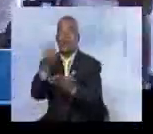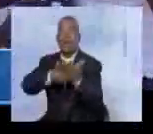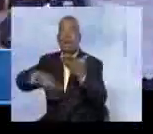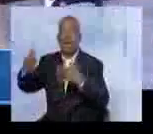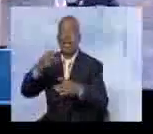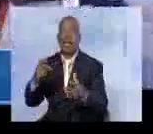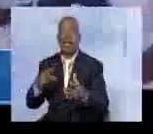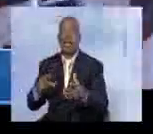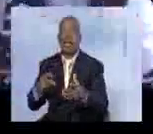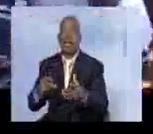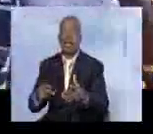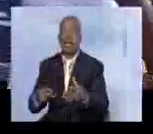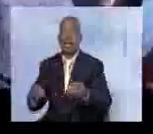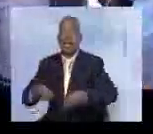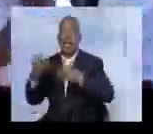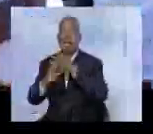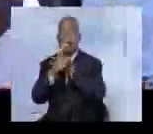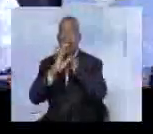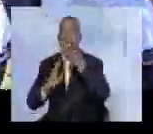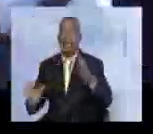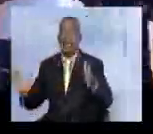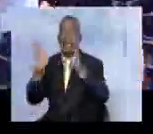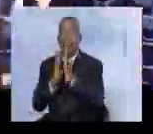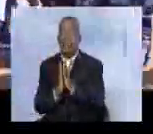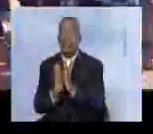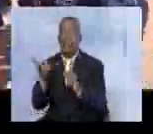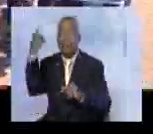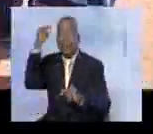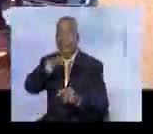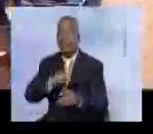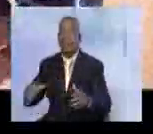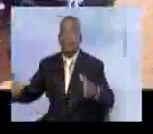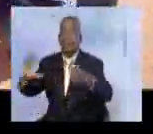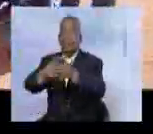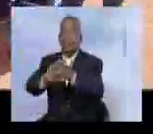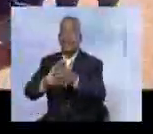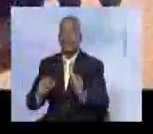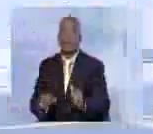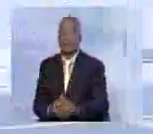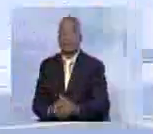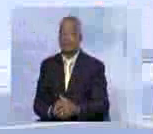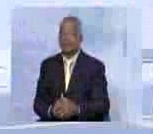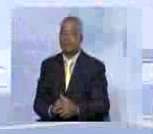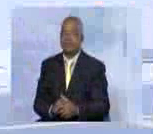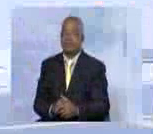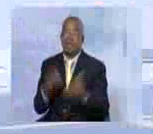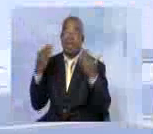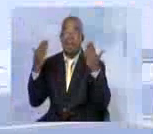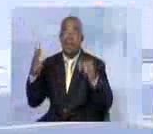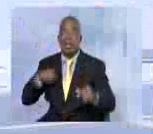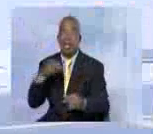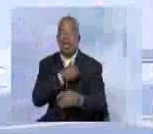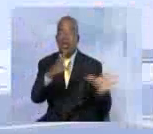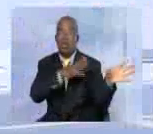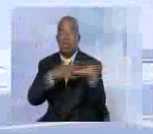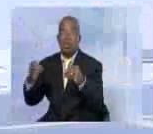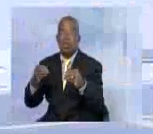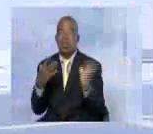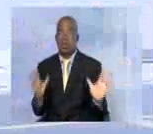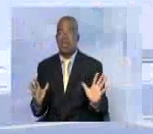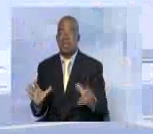cérémonie, le don de sang et la prière pour la réconciliation. Hors de nos frontières, à